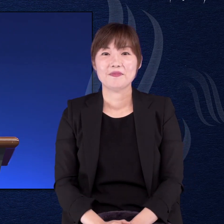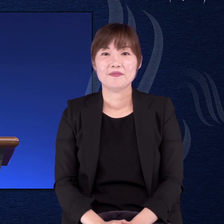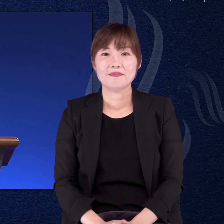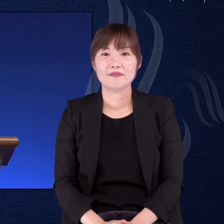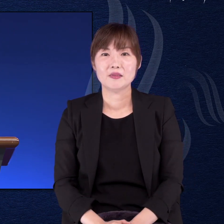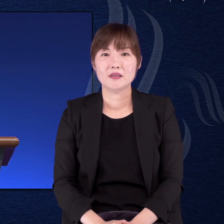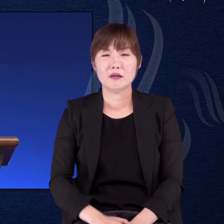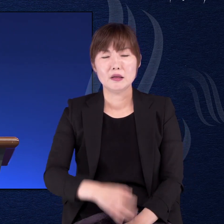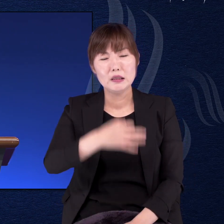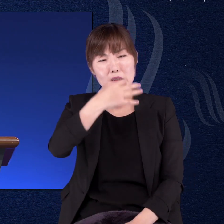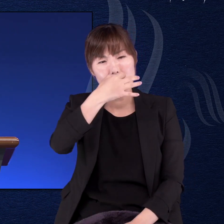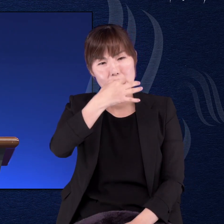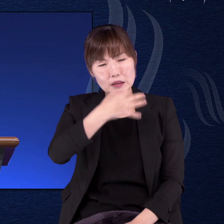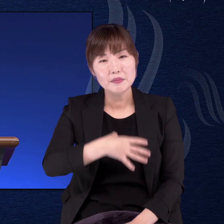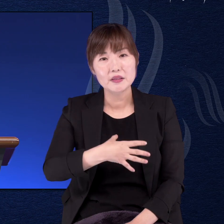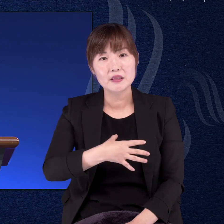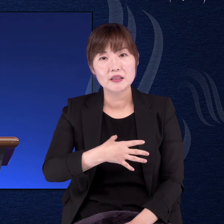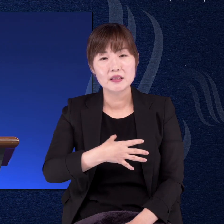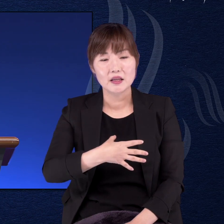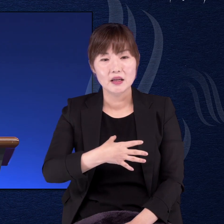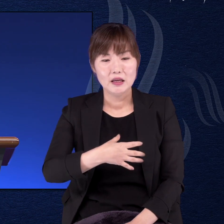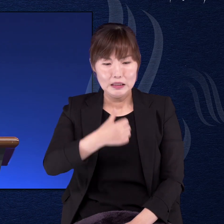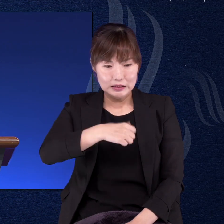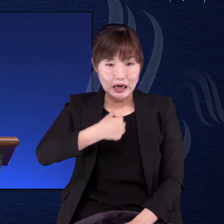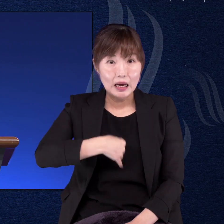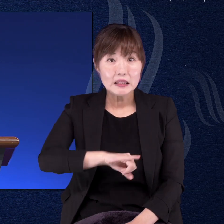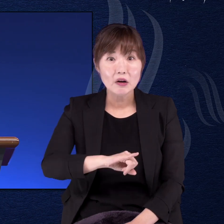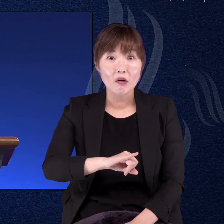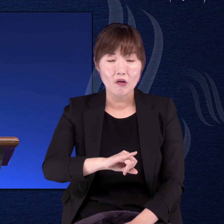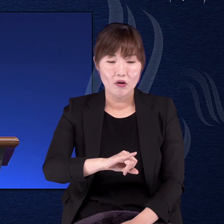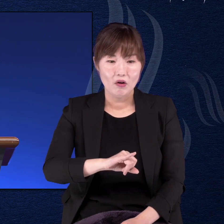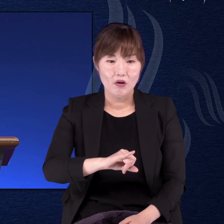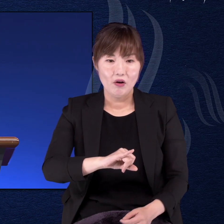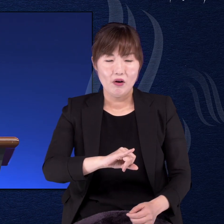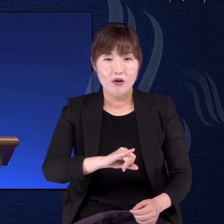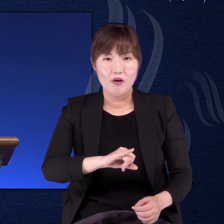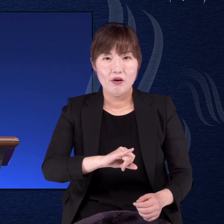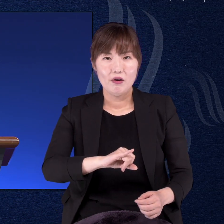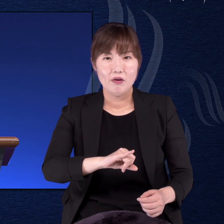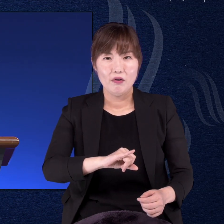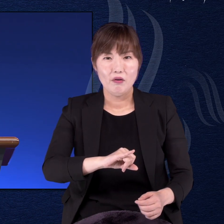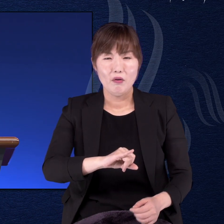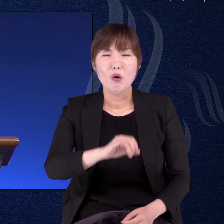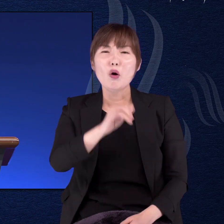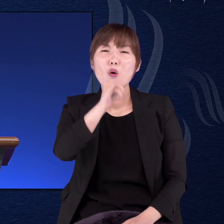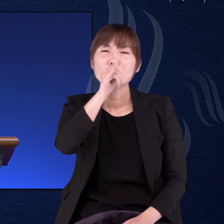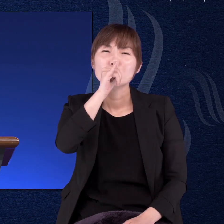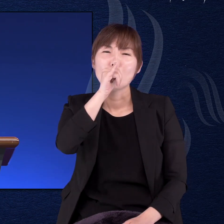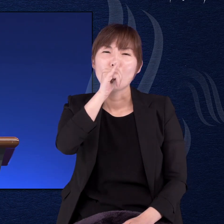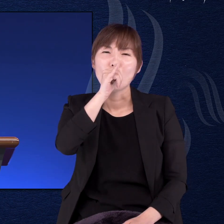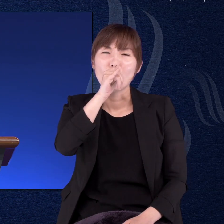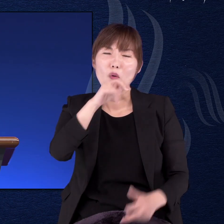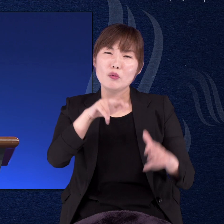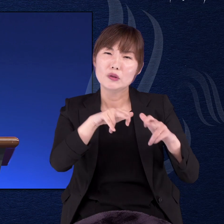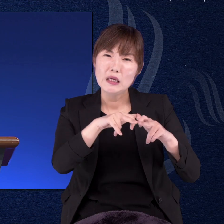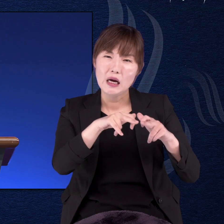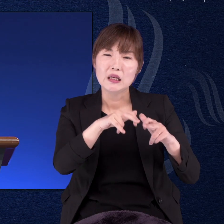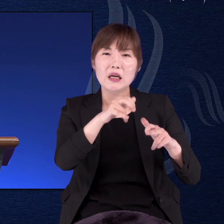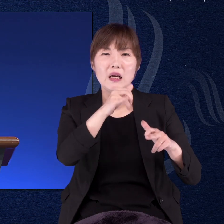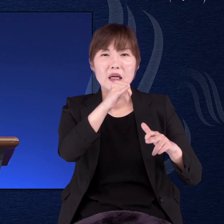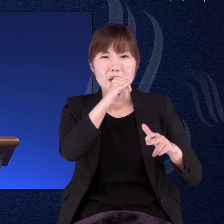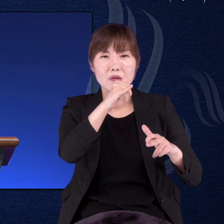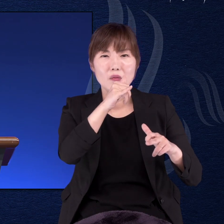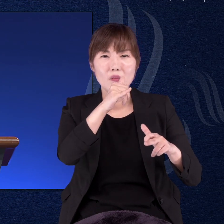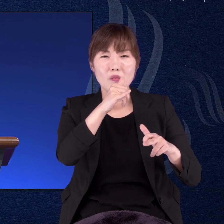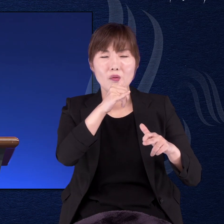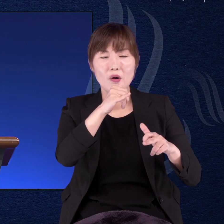정신적으로 또 육체적으로 그 아이들을 정성껏 키우시는 그런 부모님들을 뵐 때마다 너무 존경스럽다 하고 서로